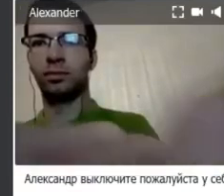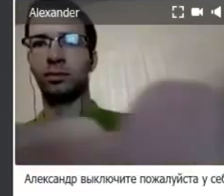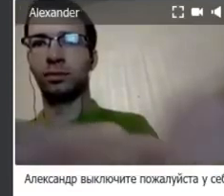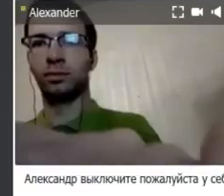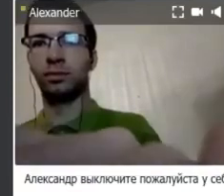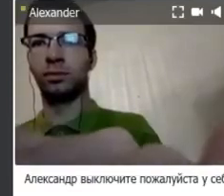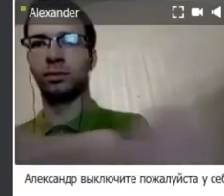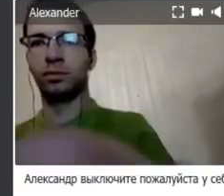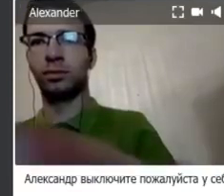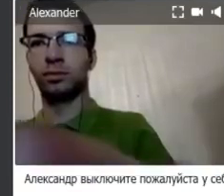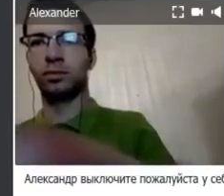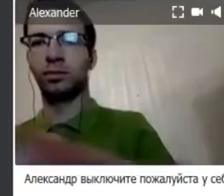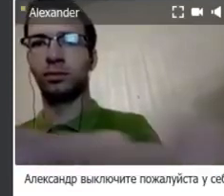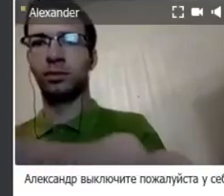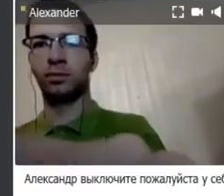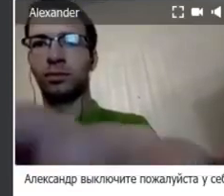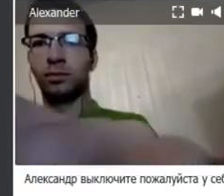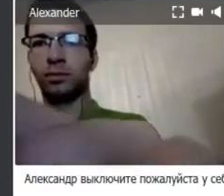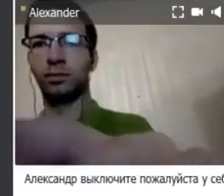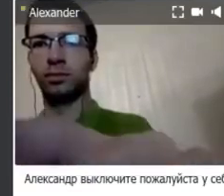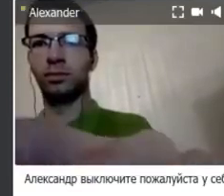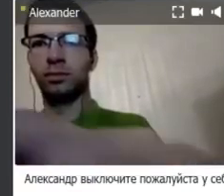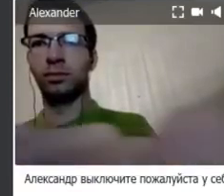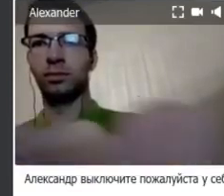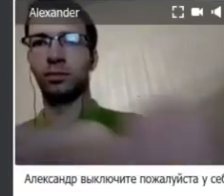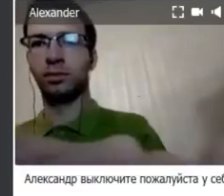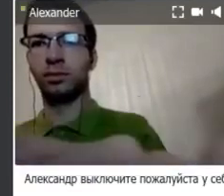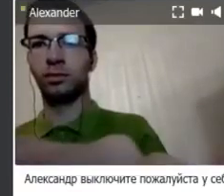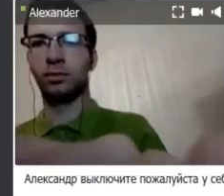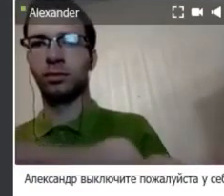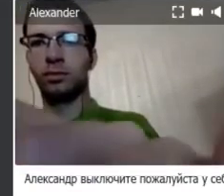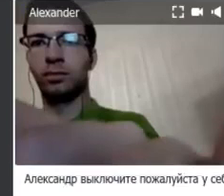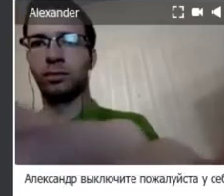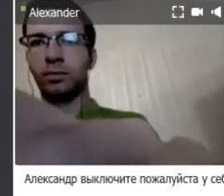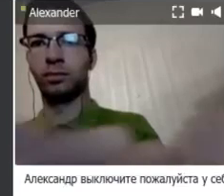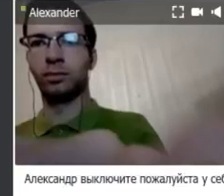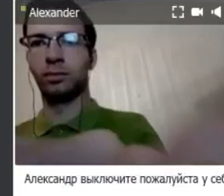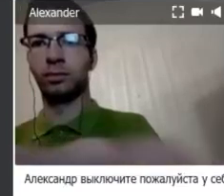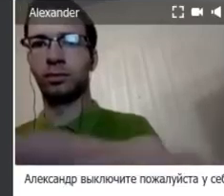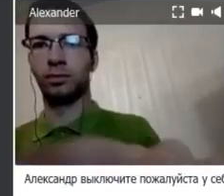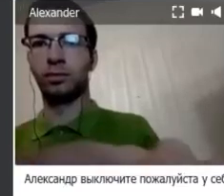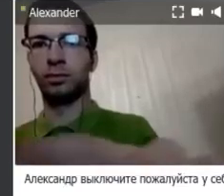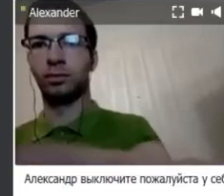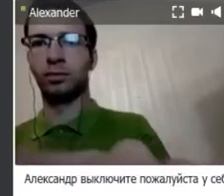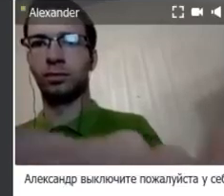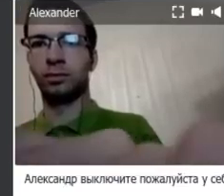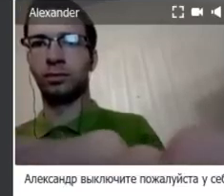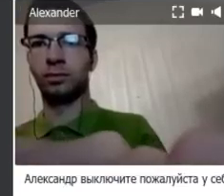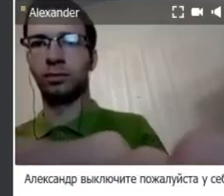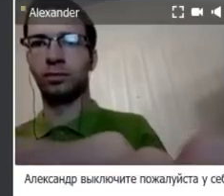Итак, дорогие друзья, тема инвестиций, она очень обширная и объемная.